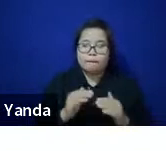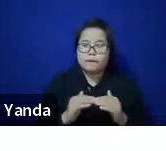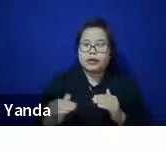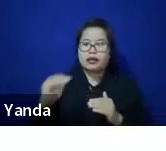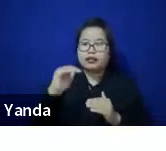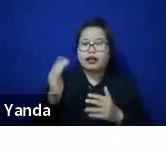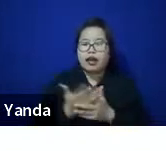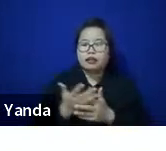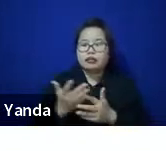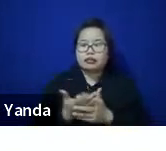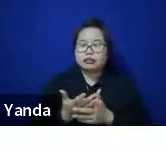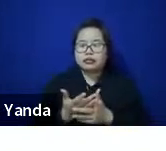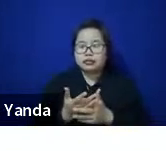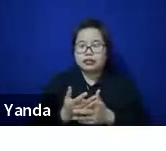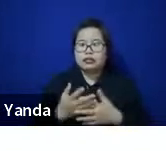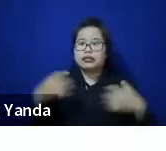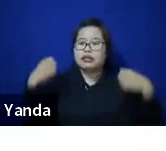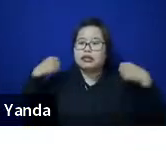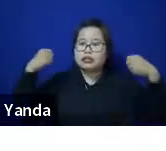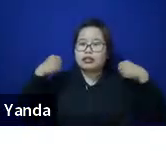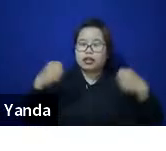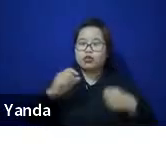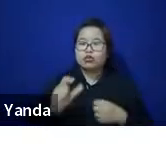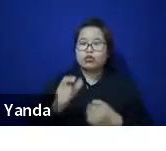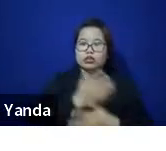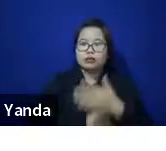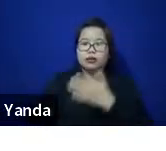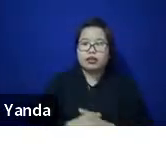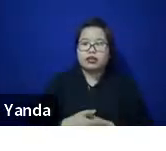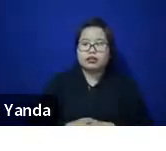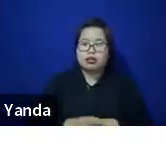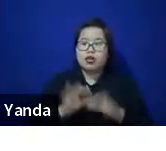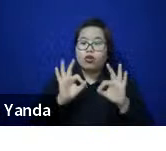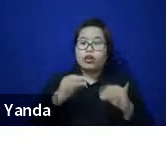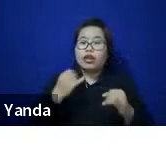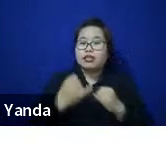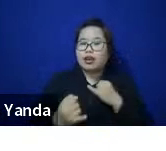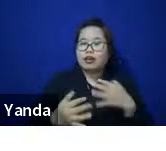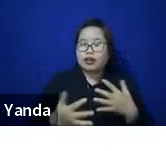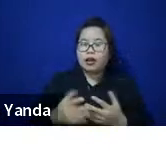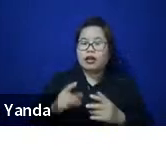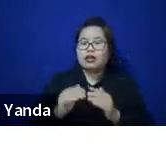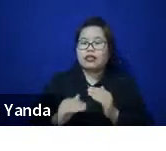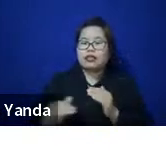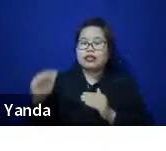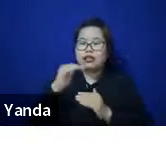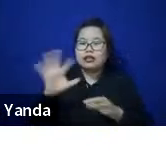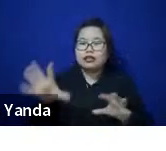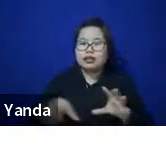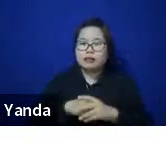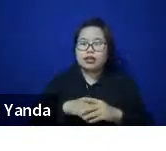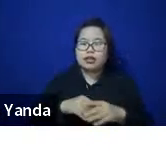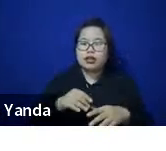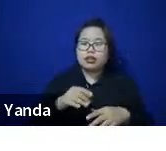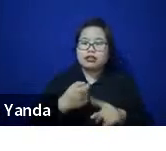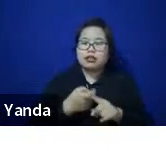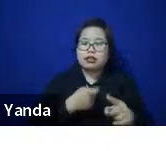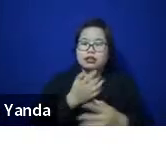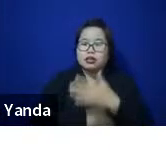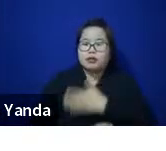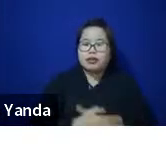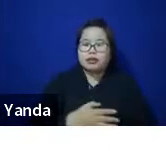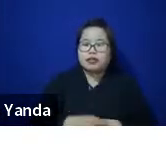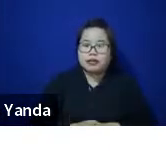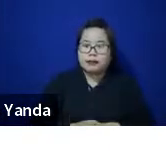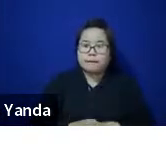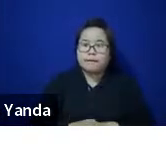peningkatan akses kesehatan untuk disabilitas. Dan yang terakhir adalah tingginya keterlibatan dan partisipasi dari penyandang